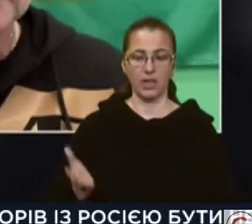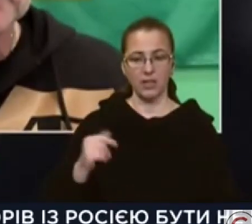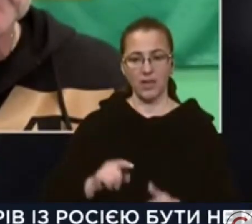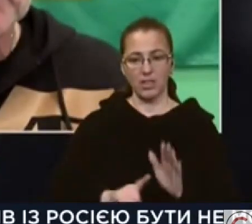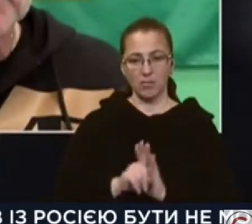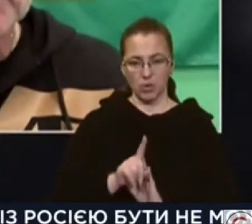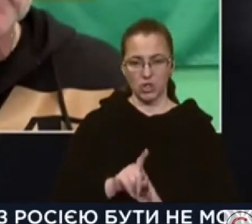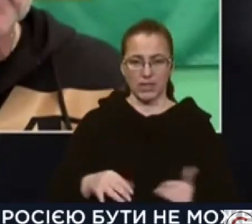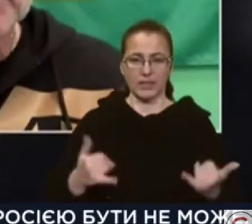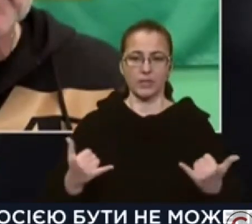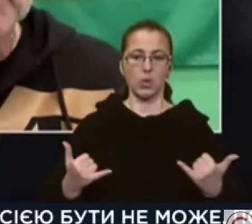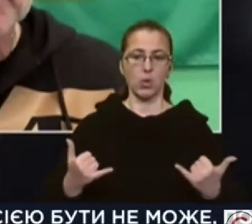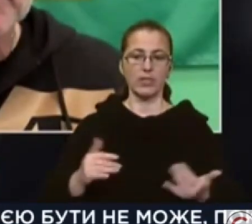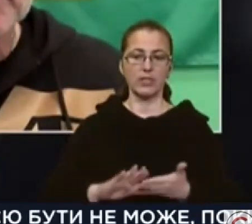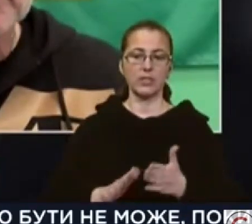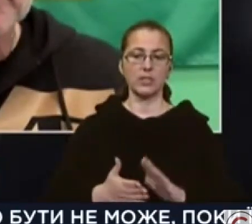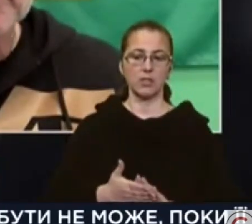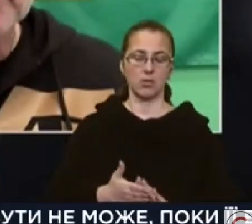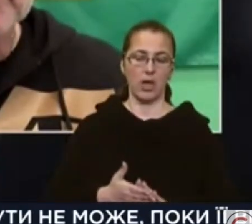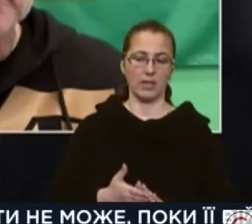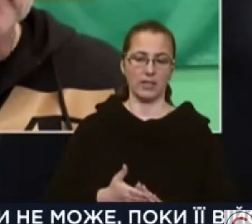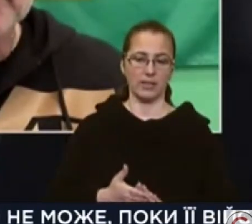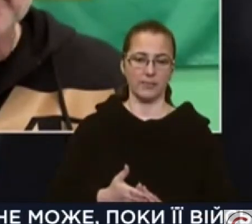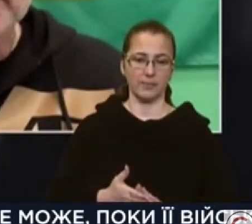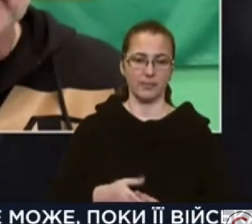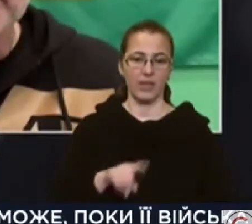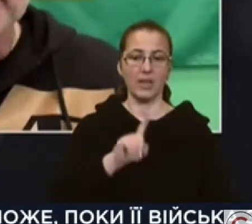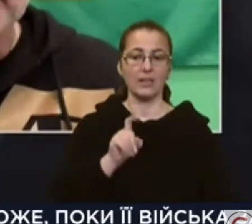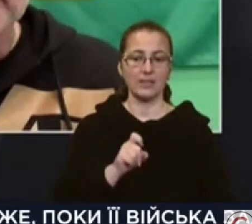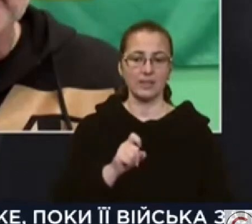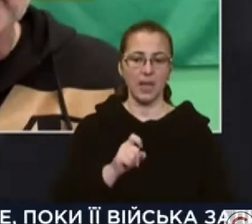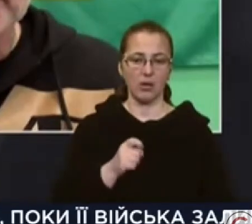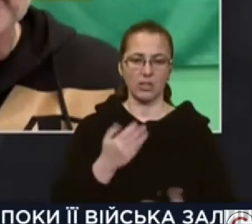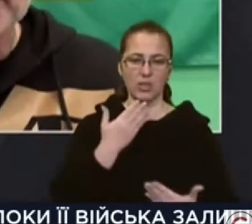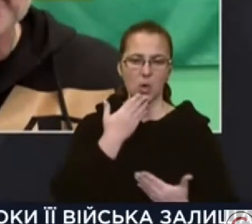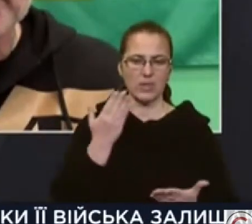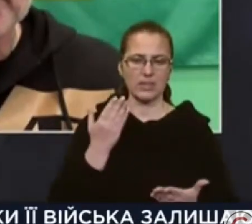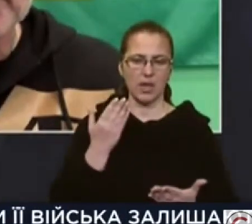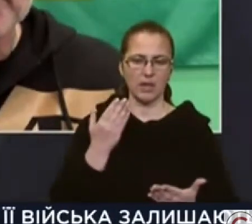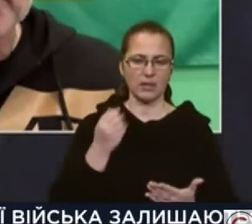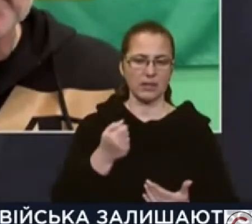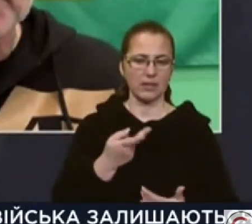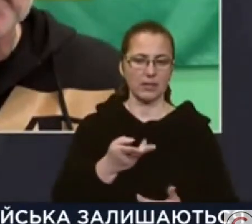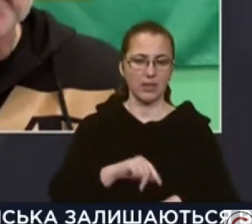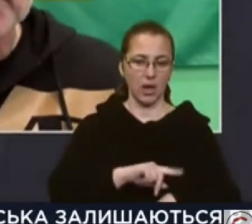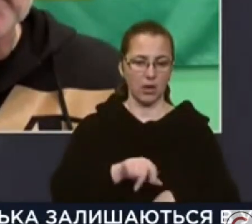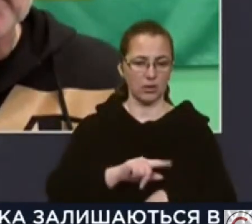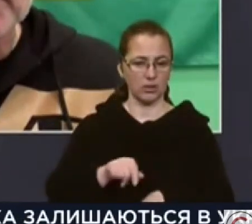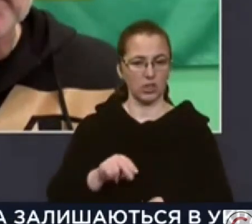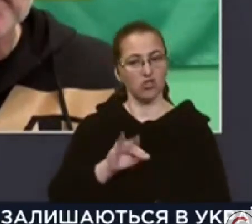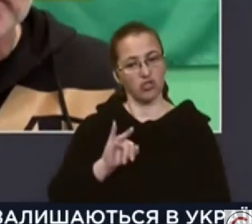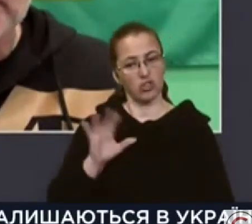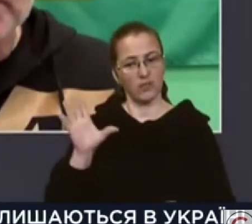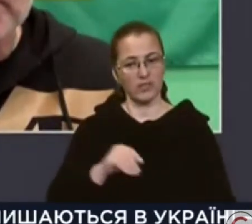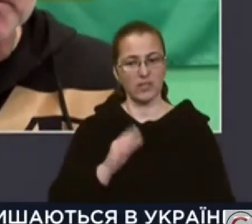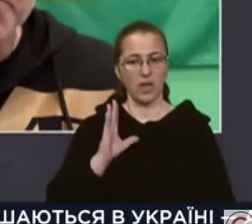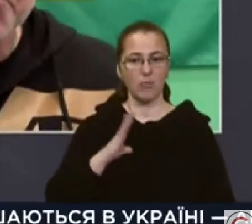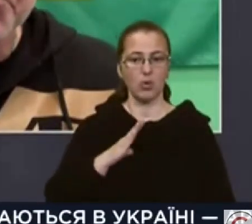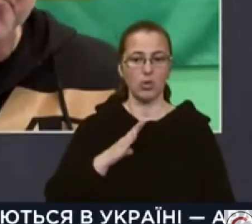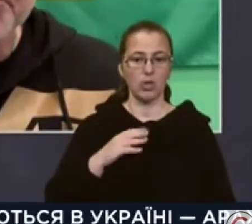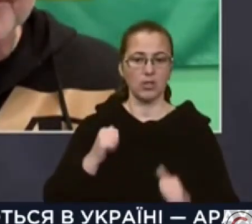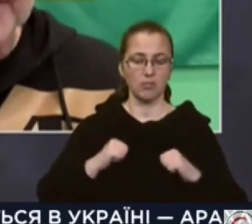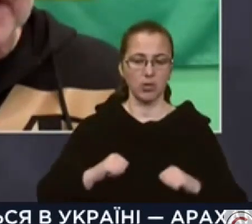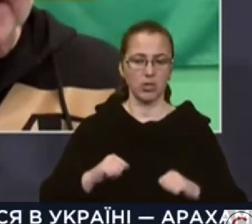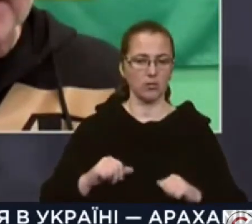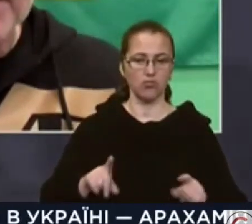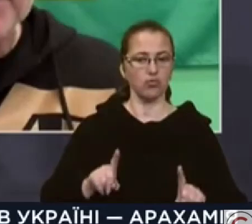Давайте почнемо з поточної ситуації також. За оці останні кілька годин, чи все було спокійно, чи